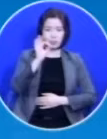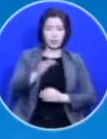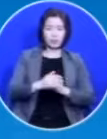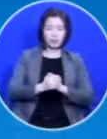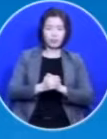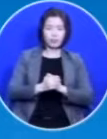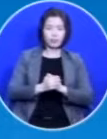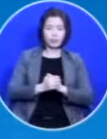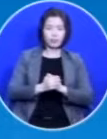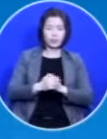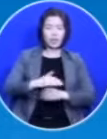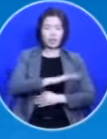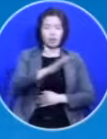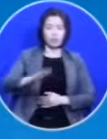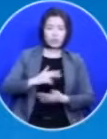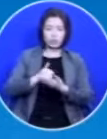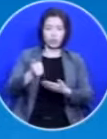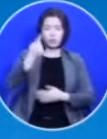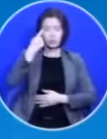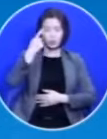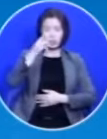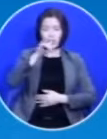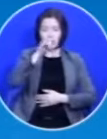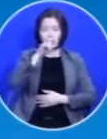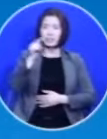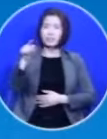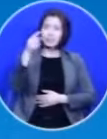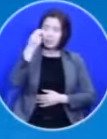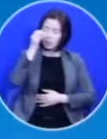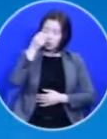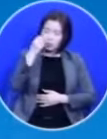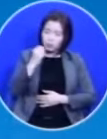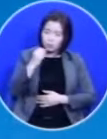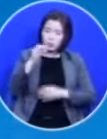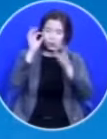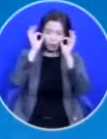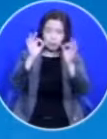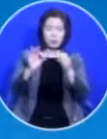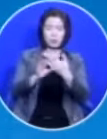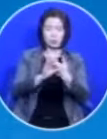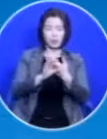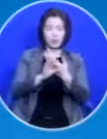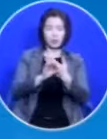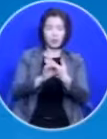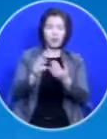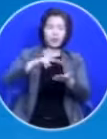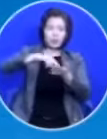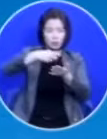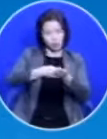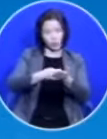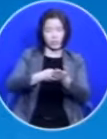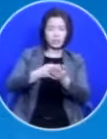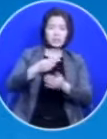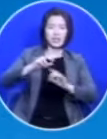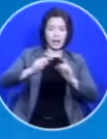보고는 우리 주님의 눈에 있는 그 눈물을 보고는 그냥 라지지 않을 사람이 없습니다